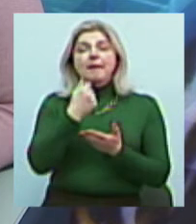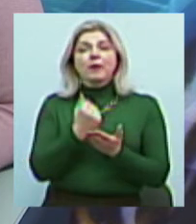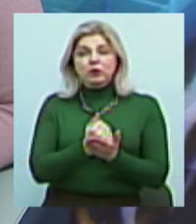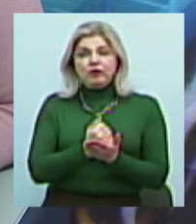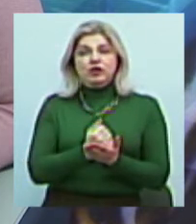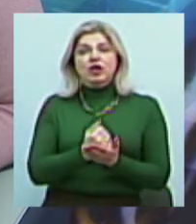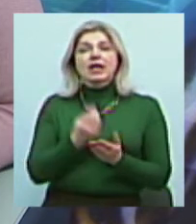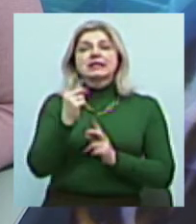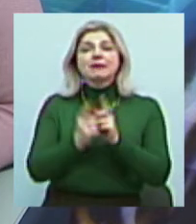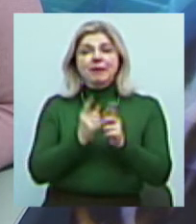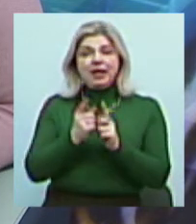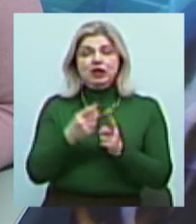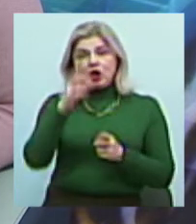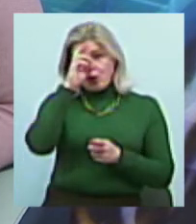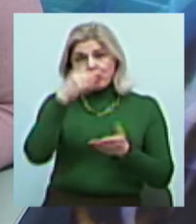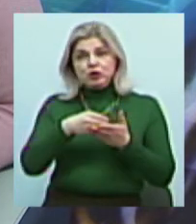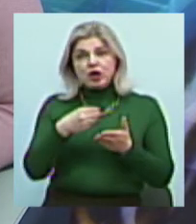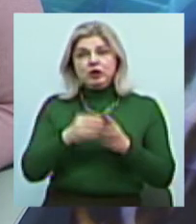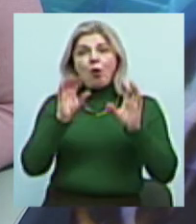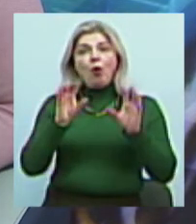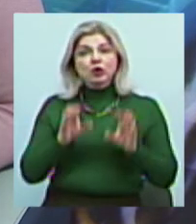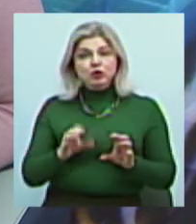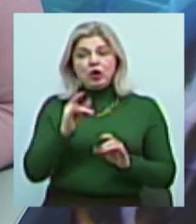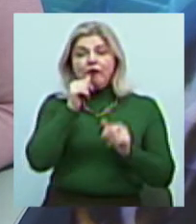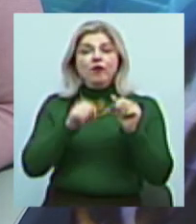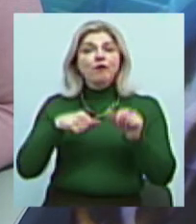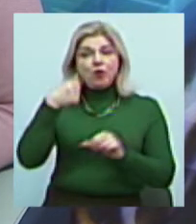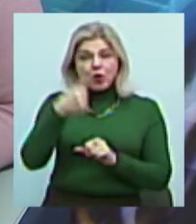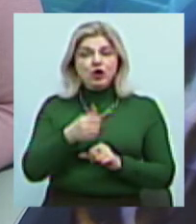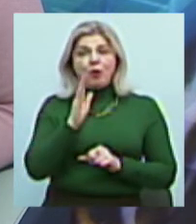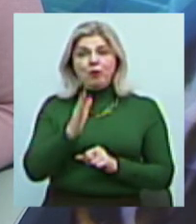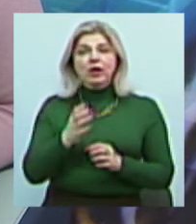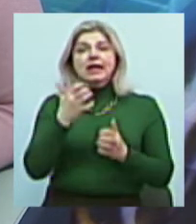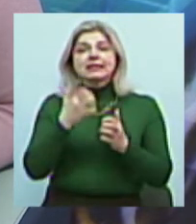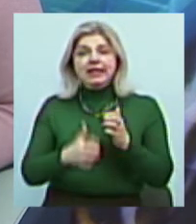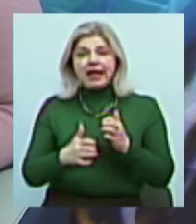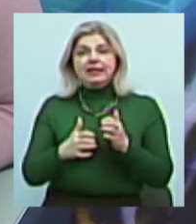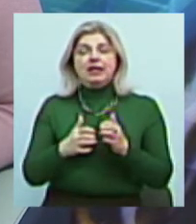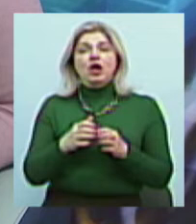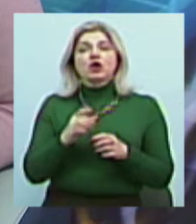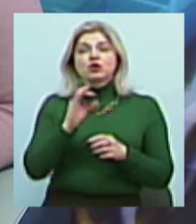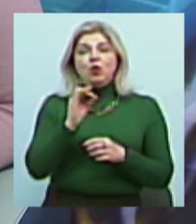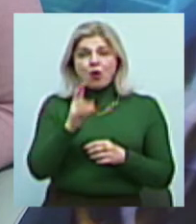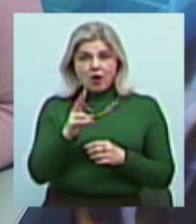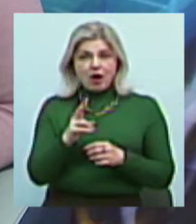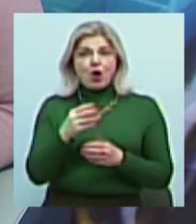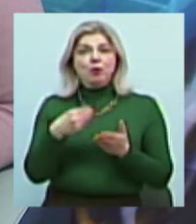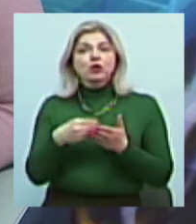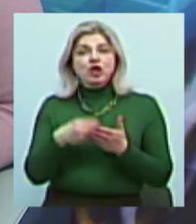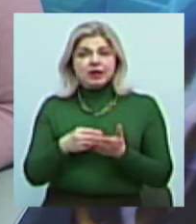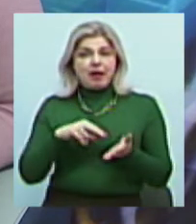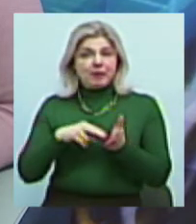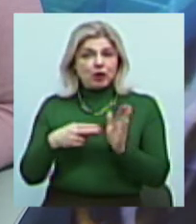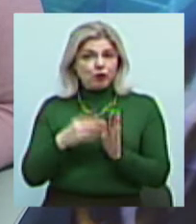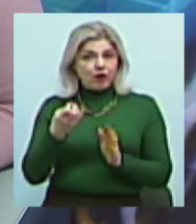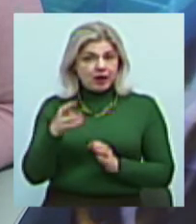бюджетного кодексу, і з наступного року вже буде середньострокове бюджетне планування. Тому, скажімо, це, ну, такий